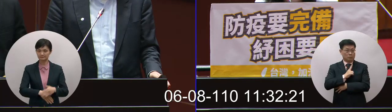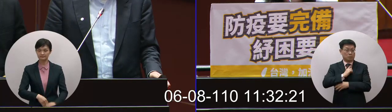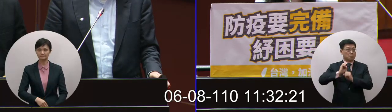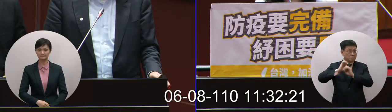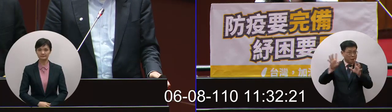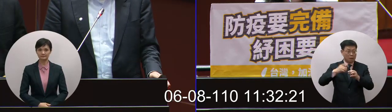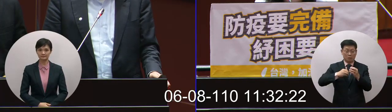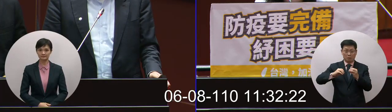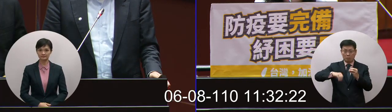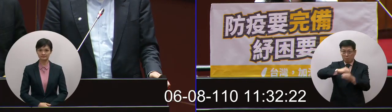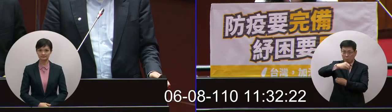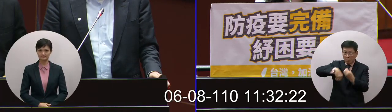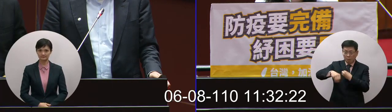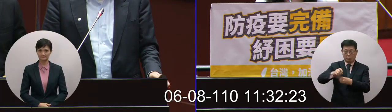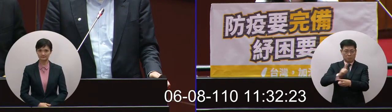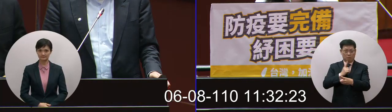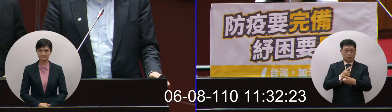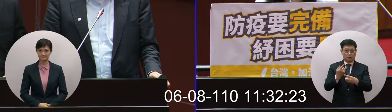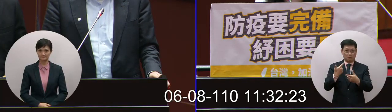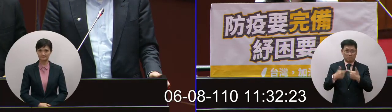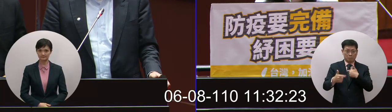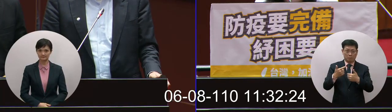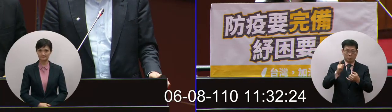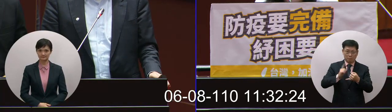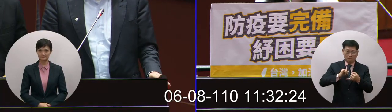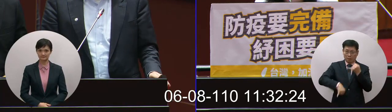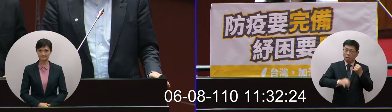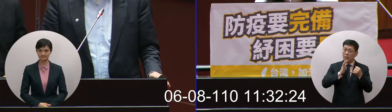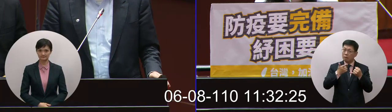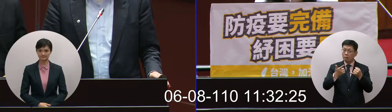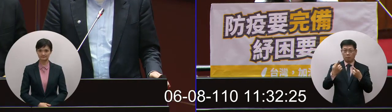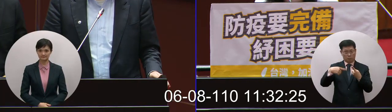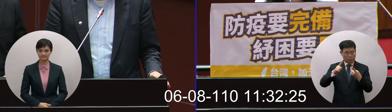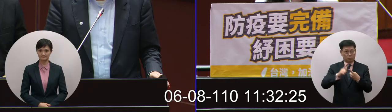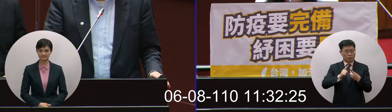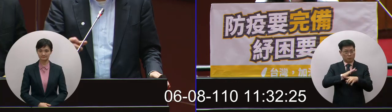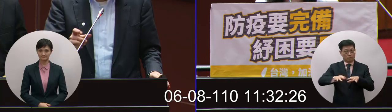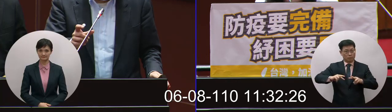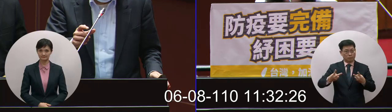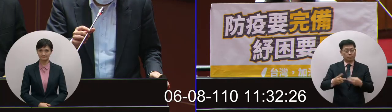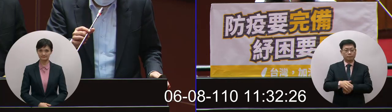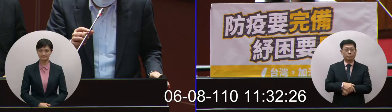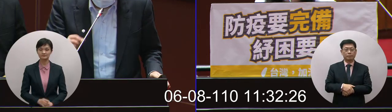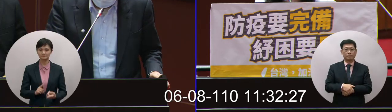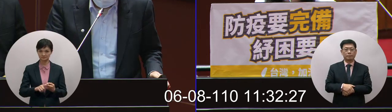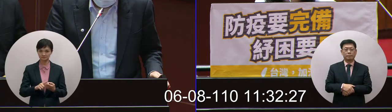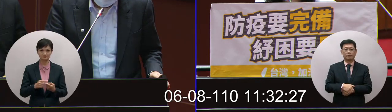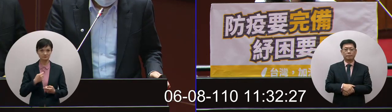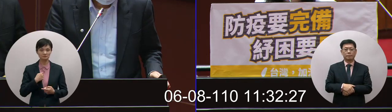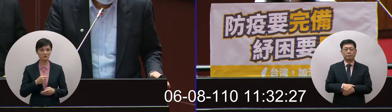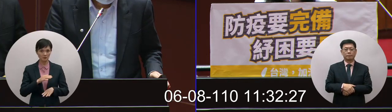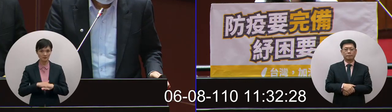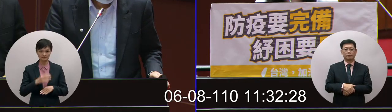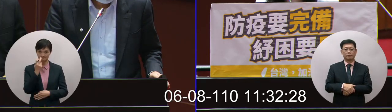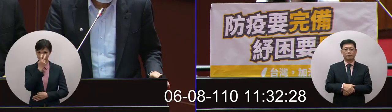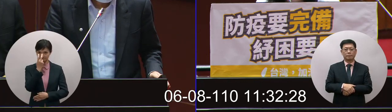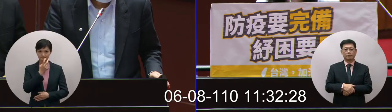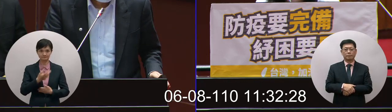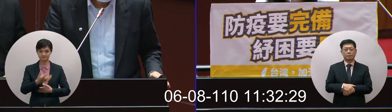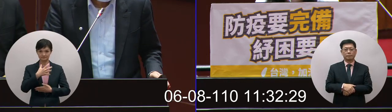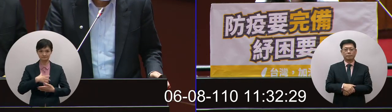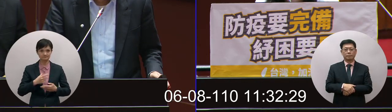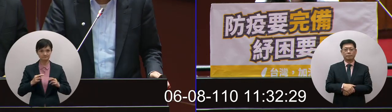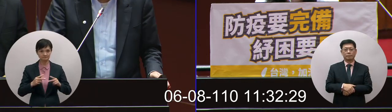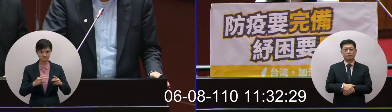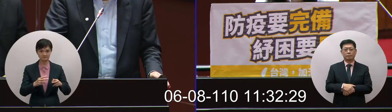喊出来要调整顺序的部分，其实是已经违规了违法的部分，所以应该未来也会做检讨。 对，我们都会列入我们调整的一个